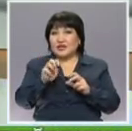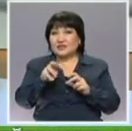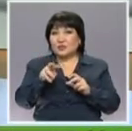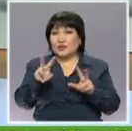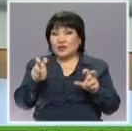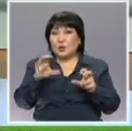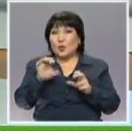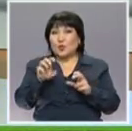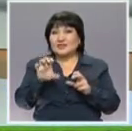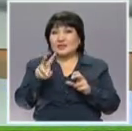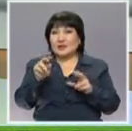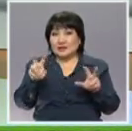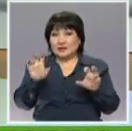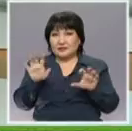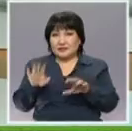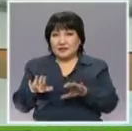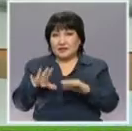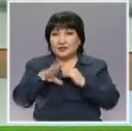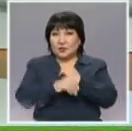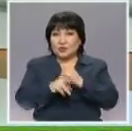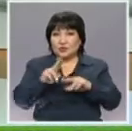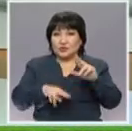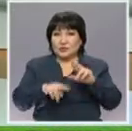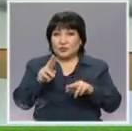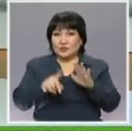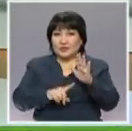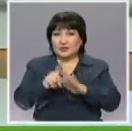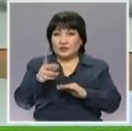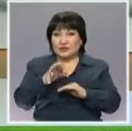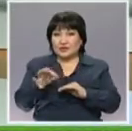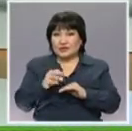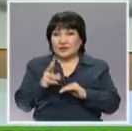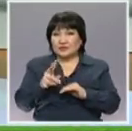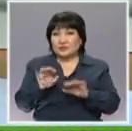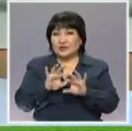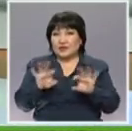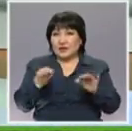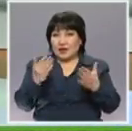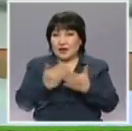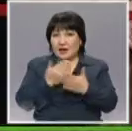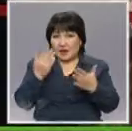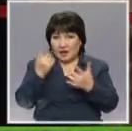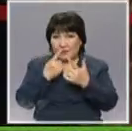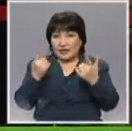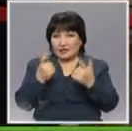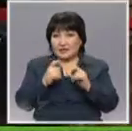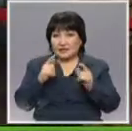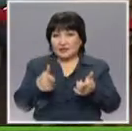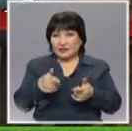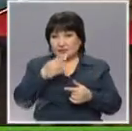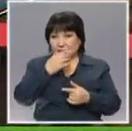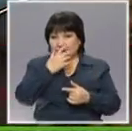кешендері. Бүгін соңғысының құрылысы басталатыны туралы Ақжолтай хабарда жетті.